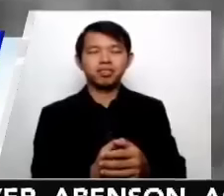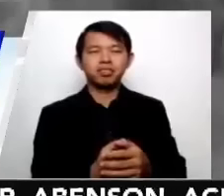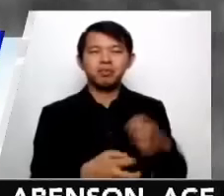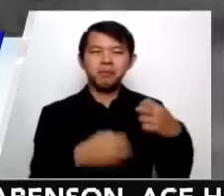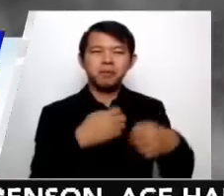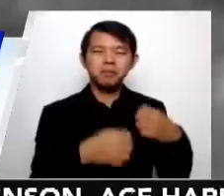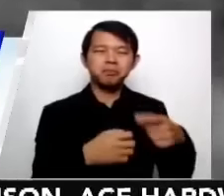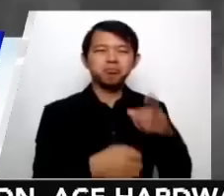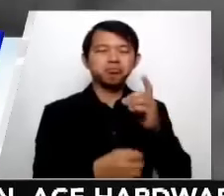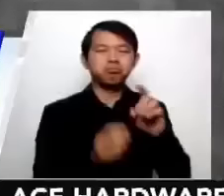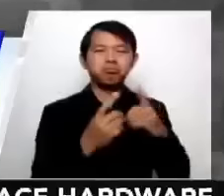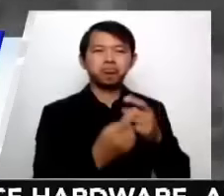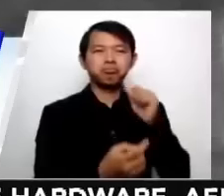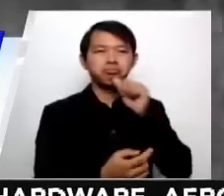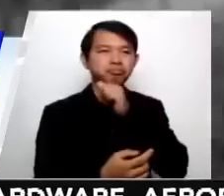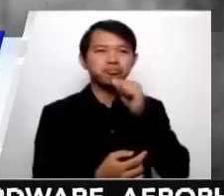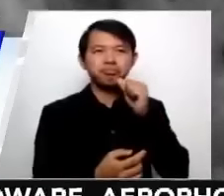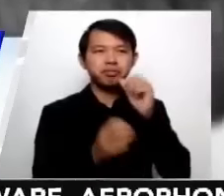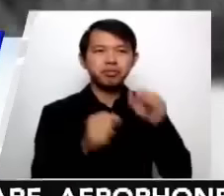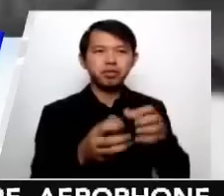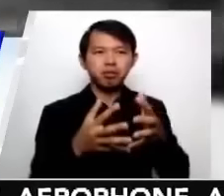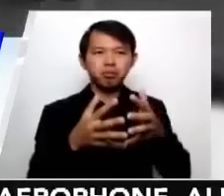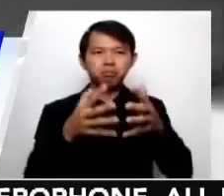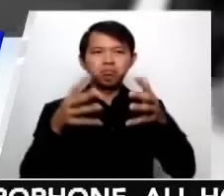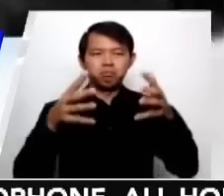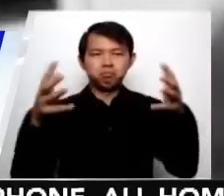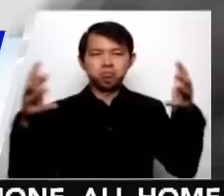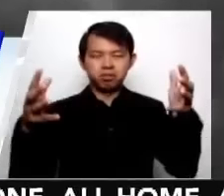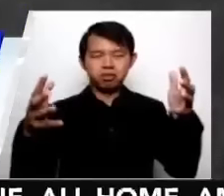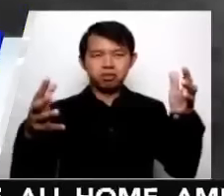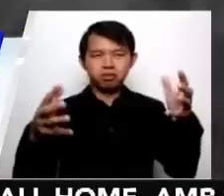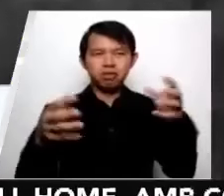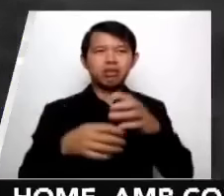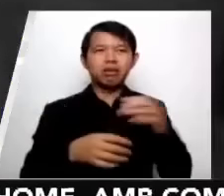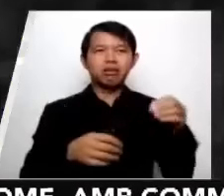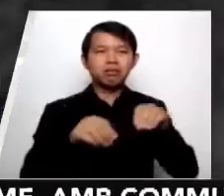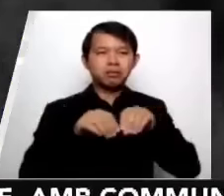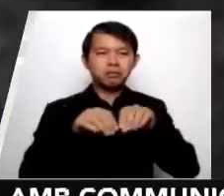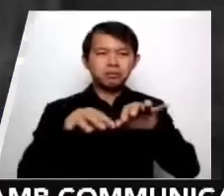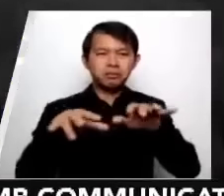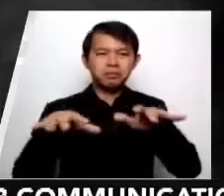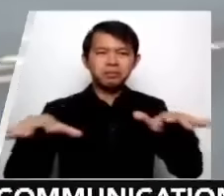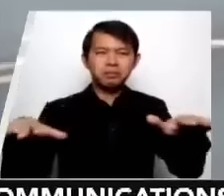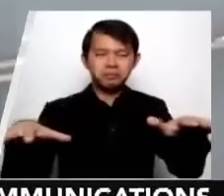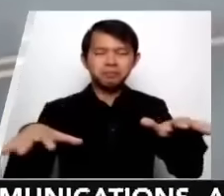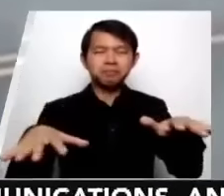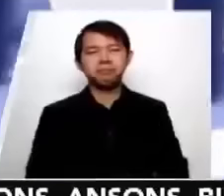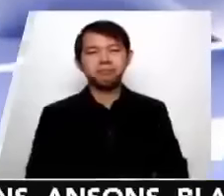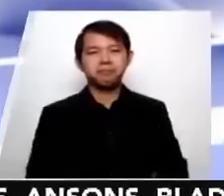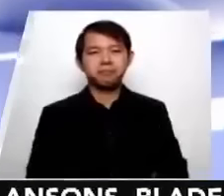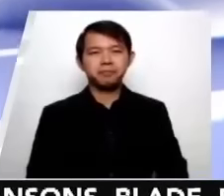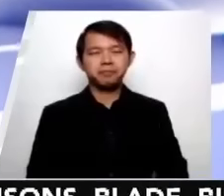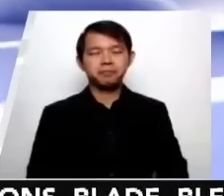hanggang 6 na talampakan at nagkakalat ng binhi habang gumugulong.